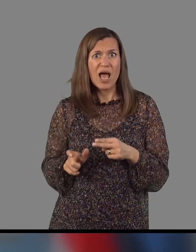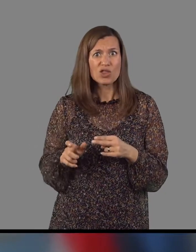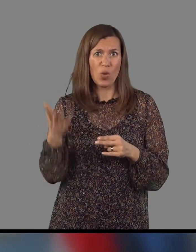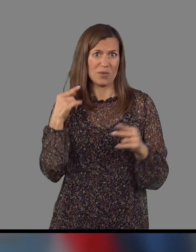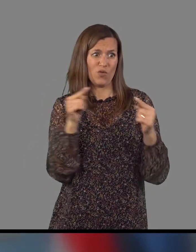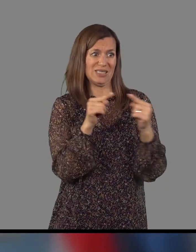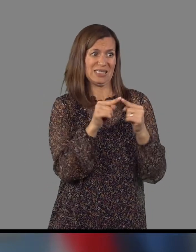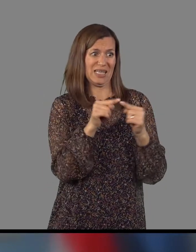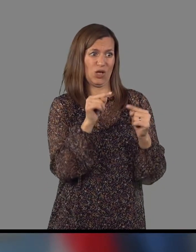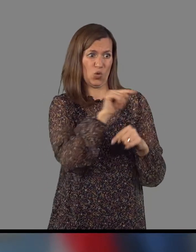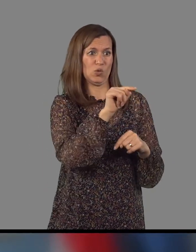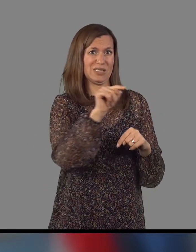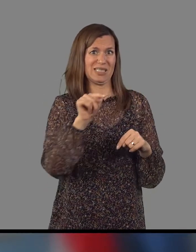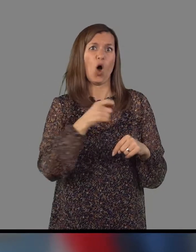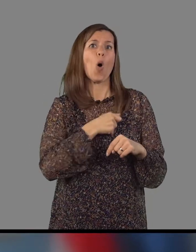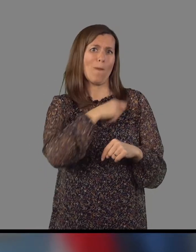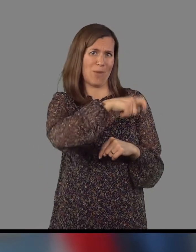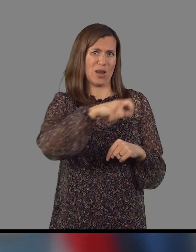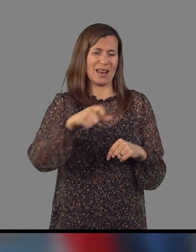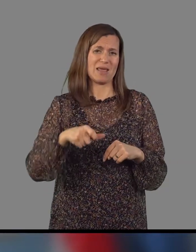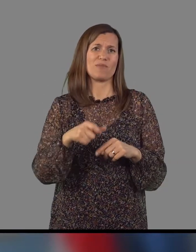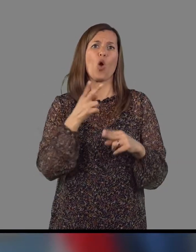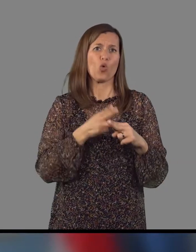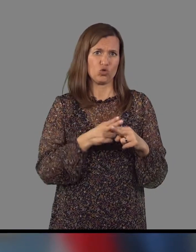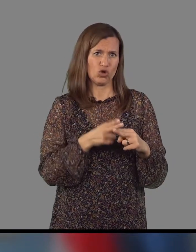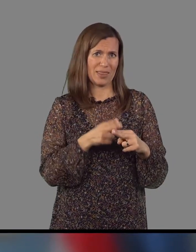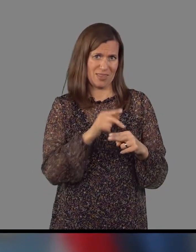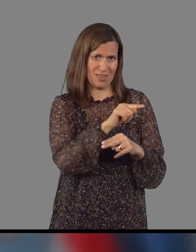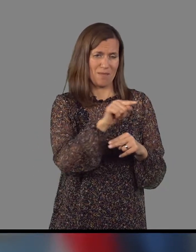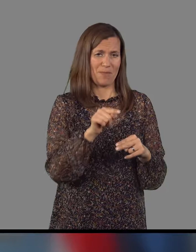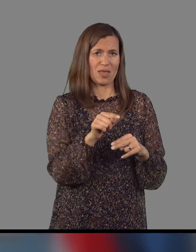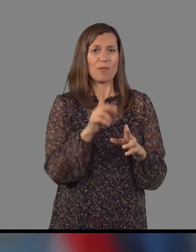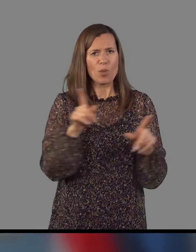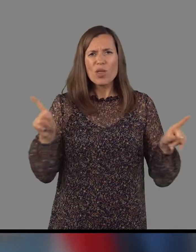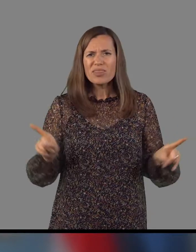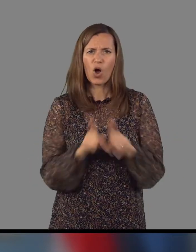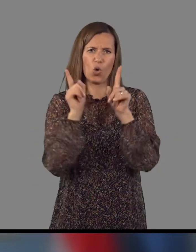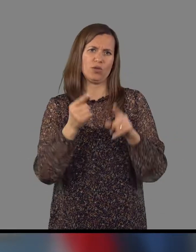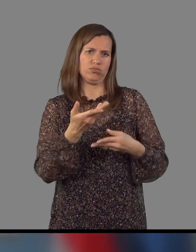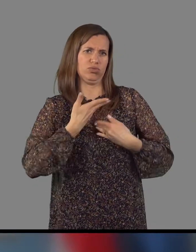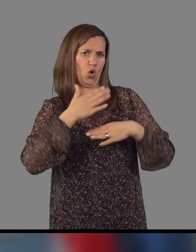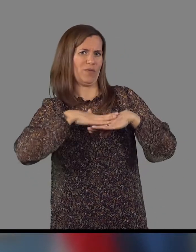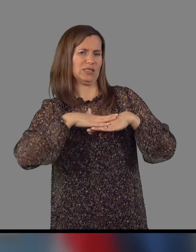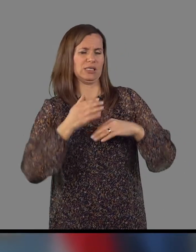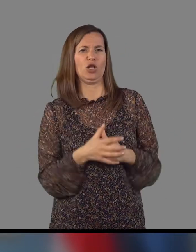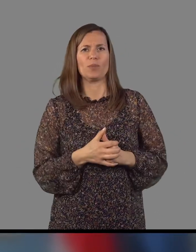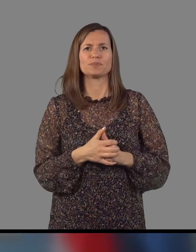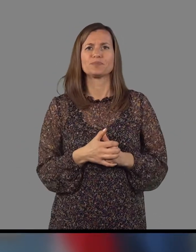bil v stiku z temi obolelimi in pa okuženimi, bomo v zvezi s tem nemudoma